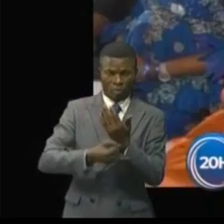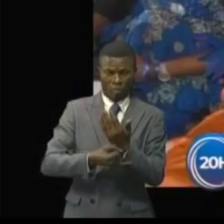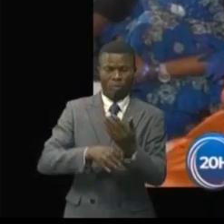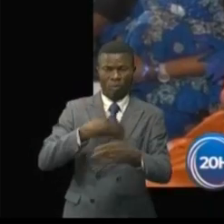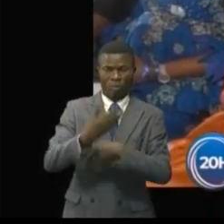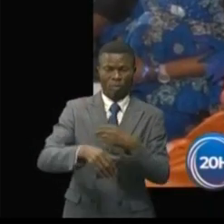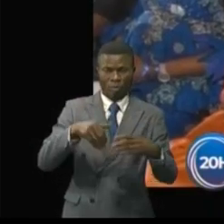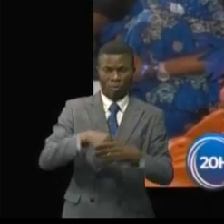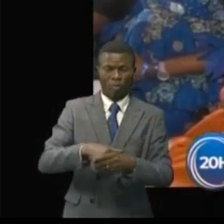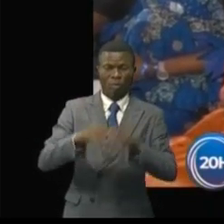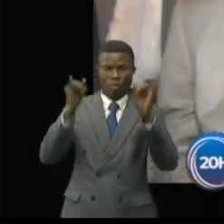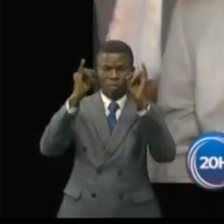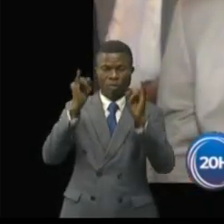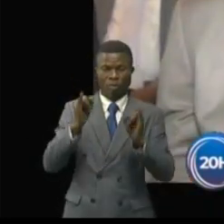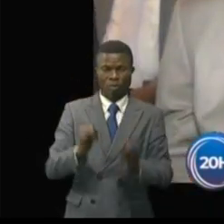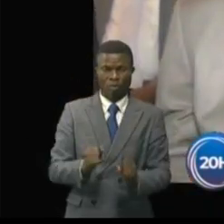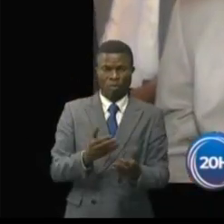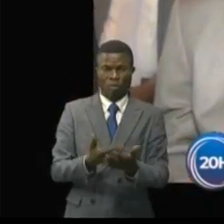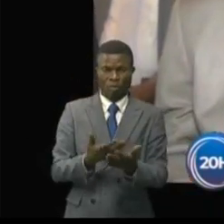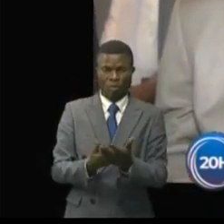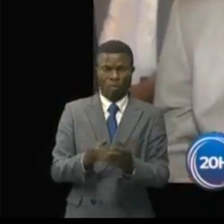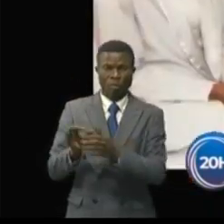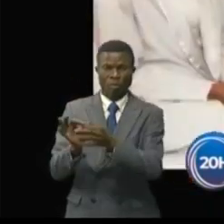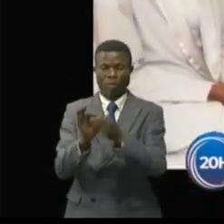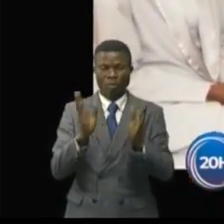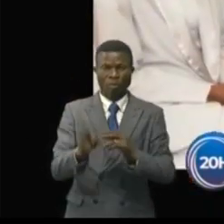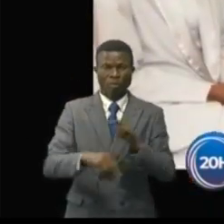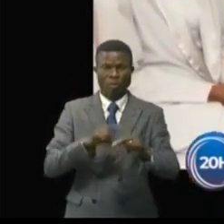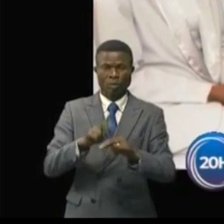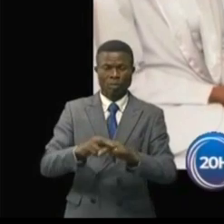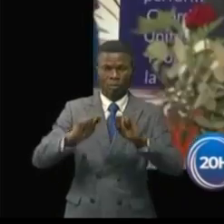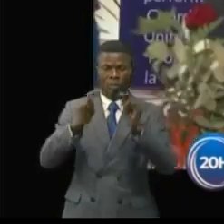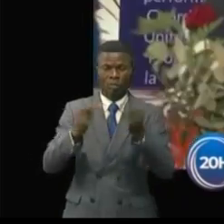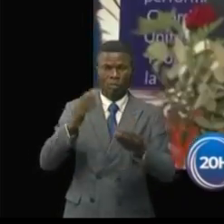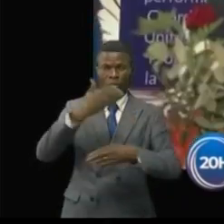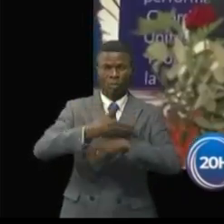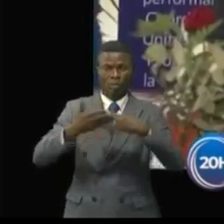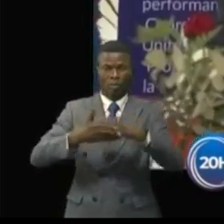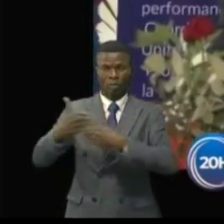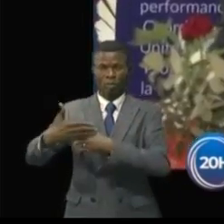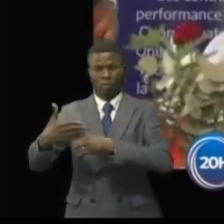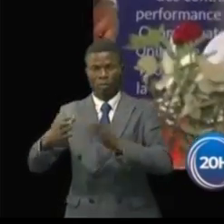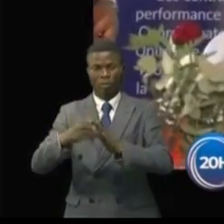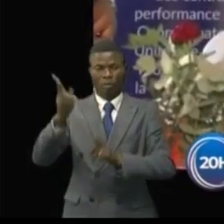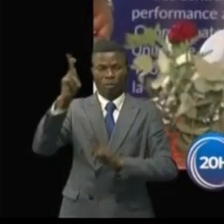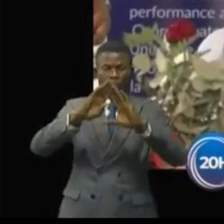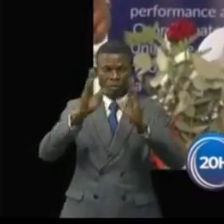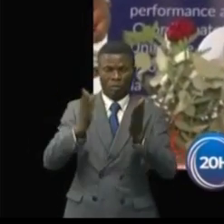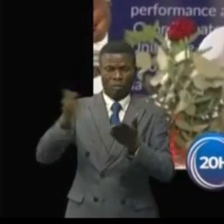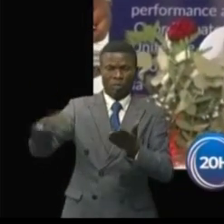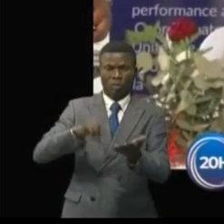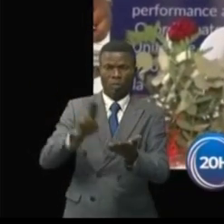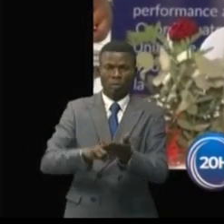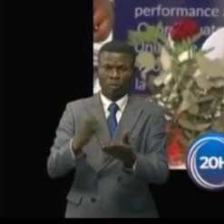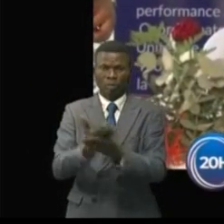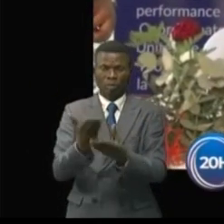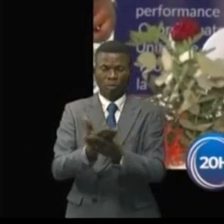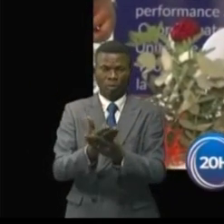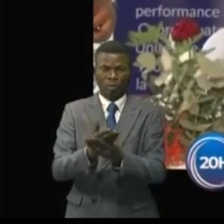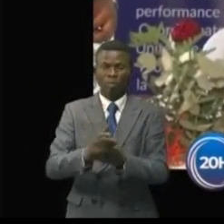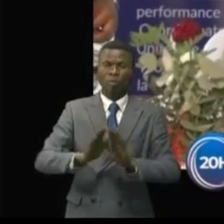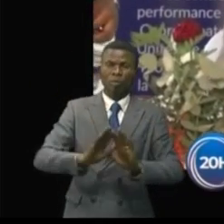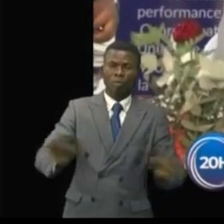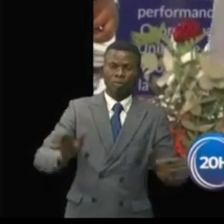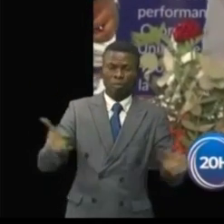dans les normes. Pour ce faire, le coordonnateur de la cellule infrastructure à côté de ses pairs a signé un contrat de performance